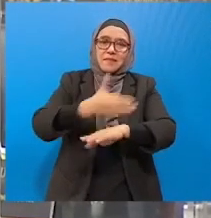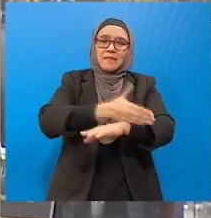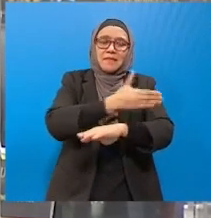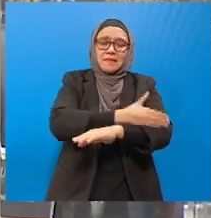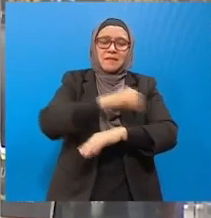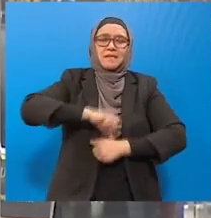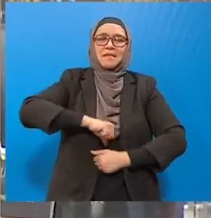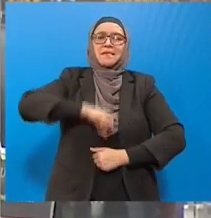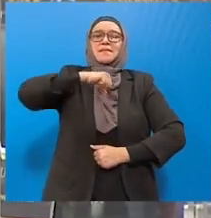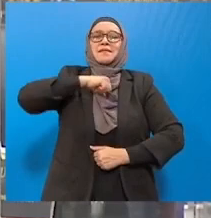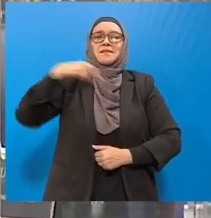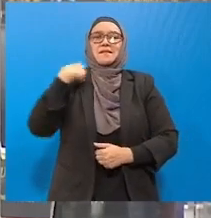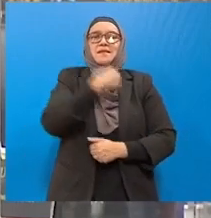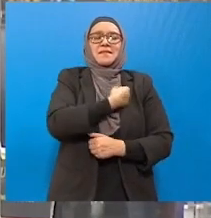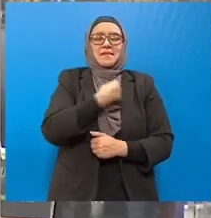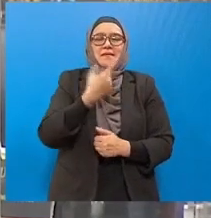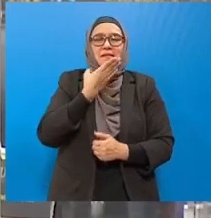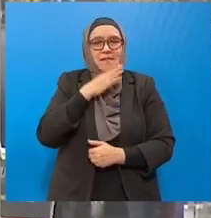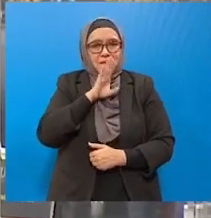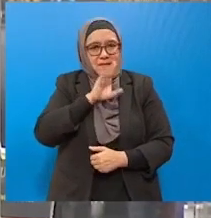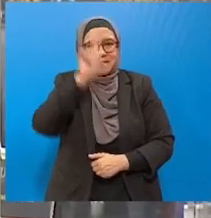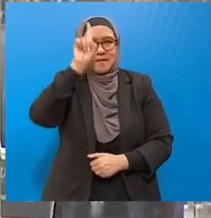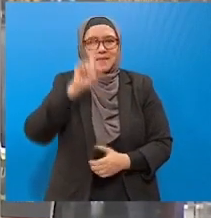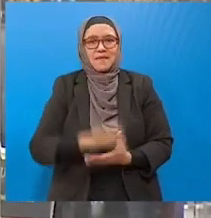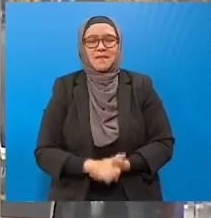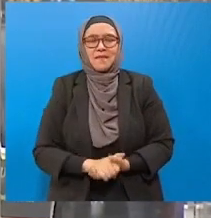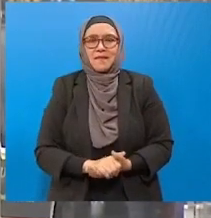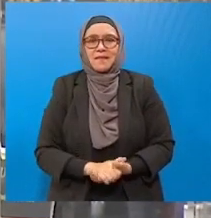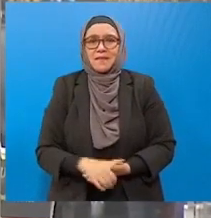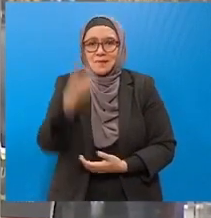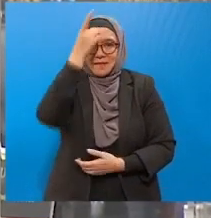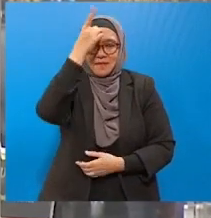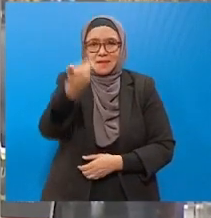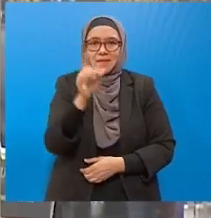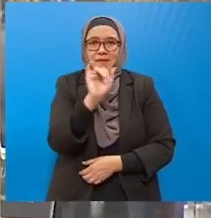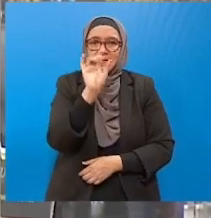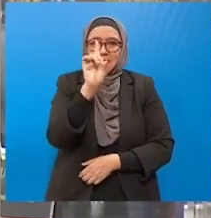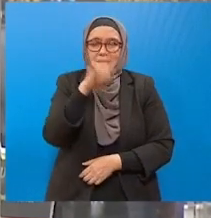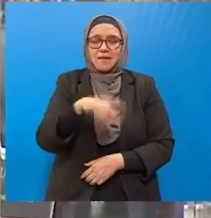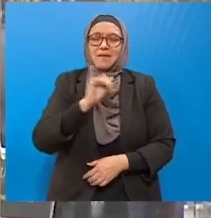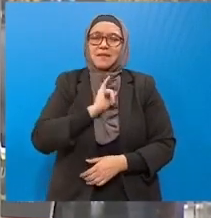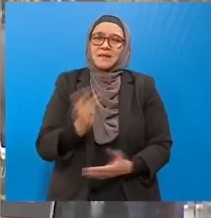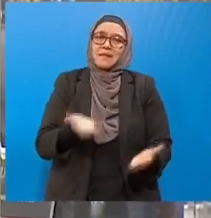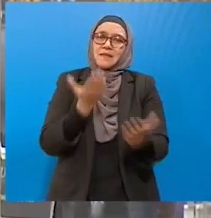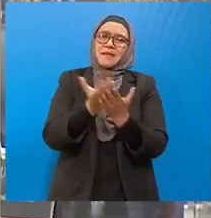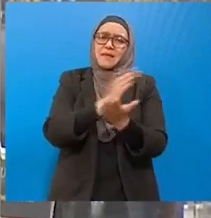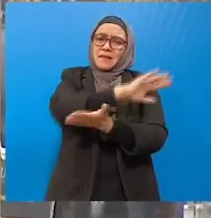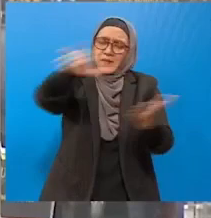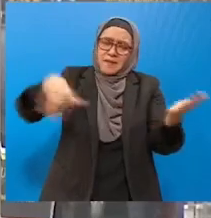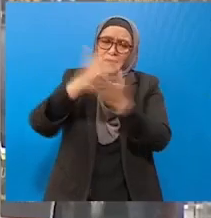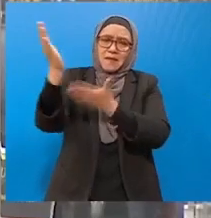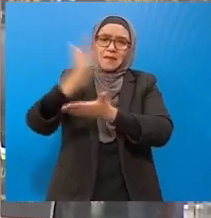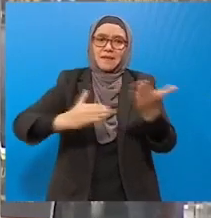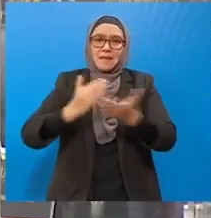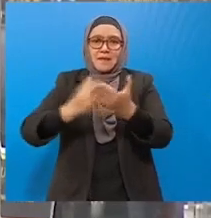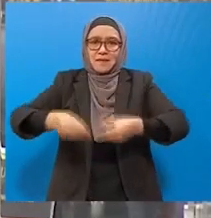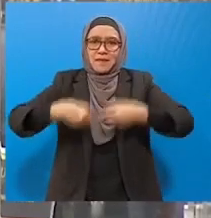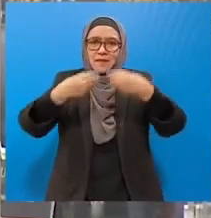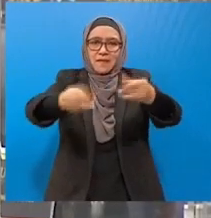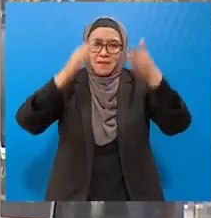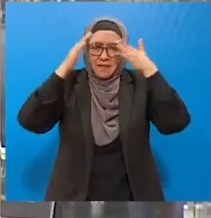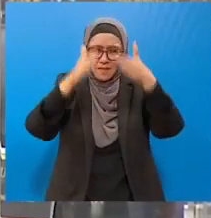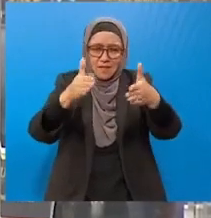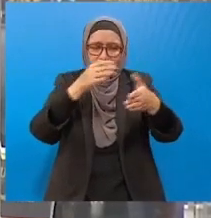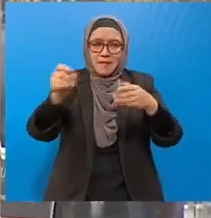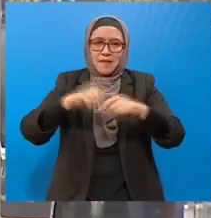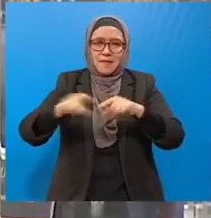membanggakan kita Alhamdulillah datanya betul saya sarankan rph terus memberi perhatian dan serahkan keprihatinan